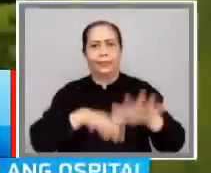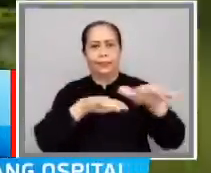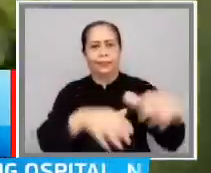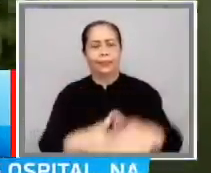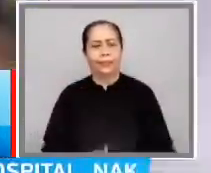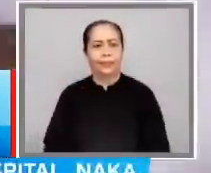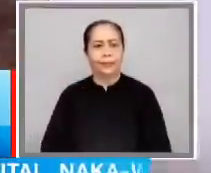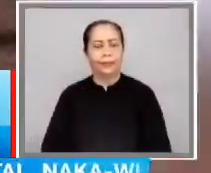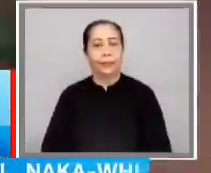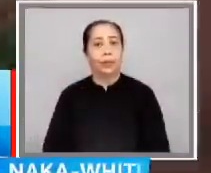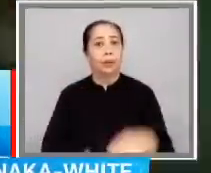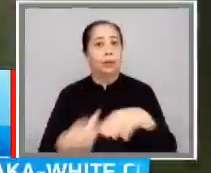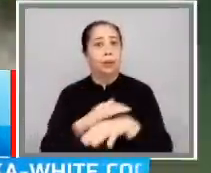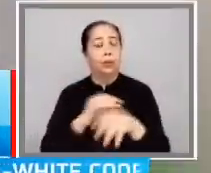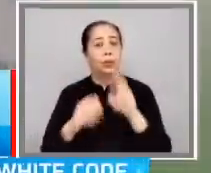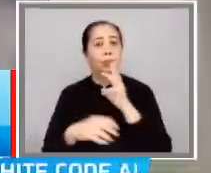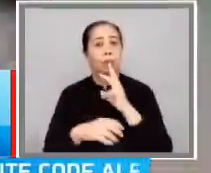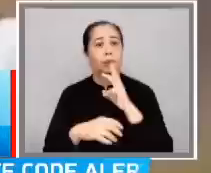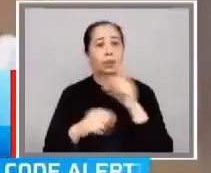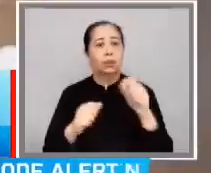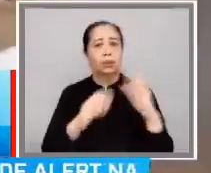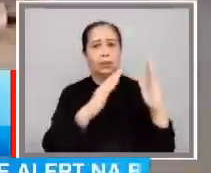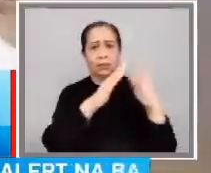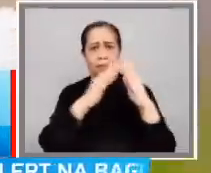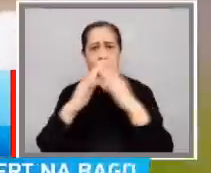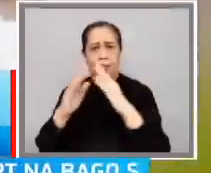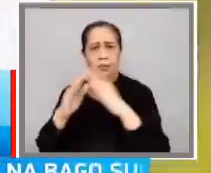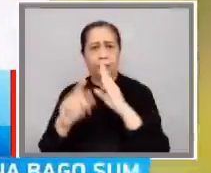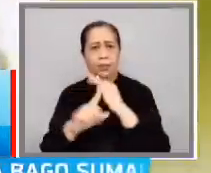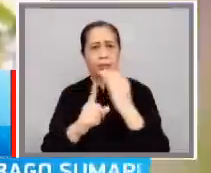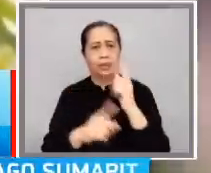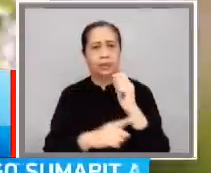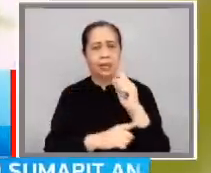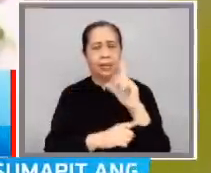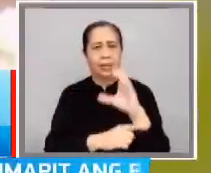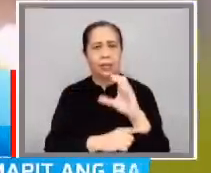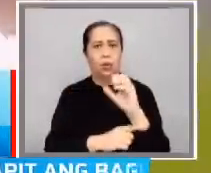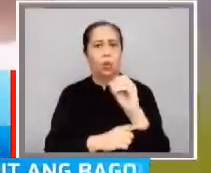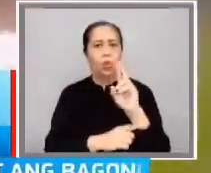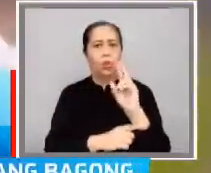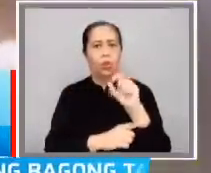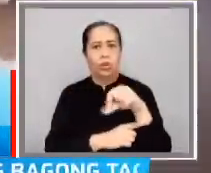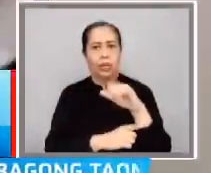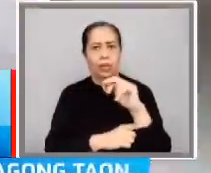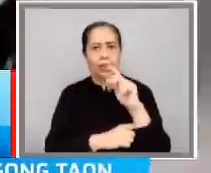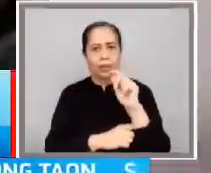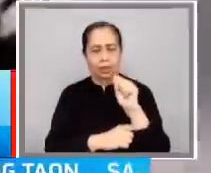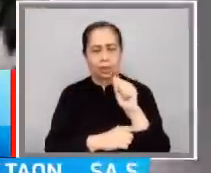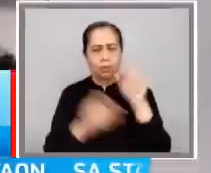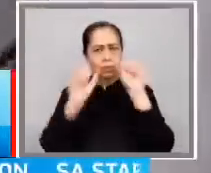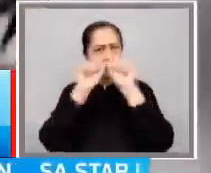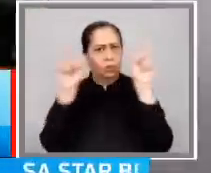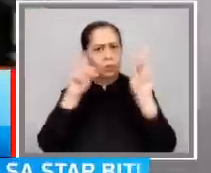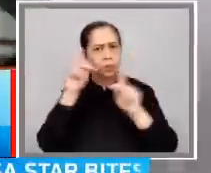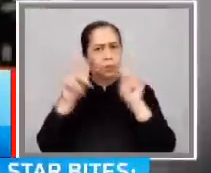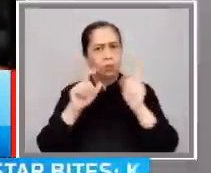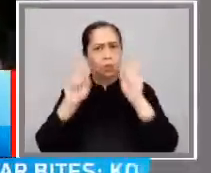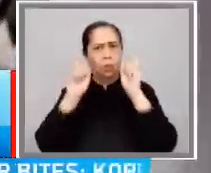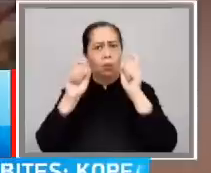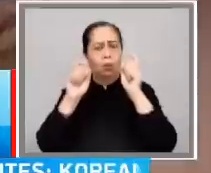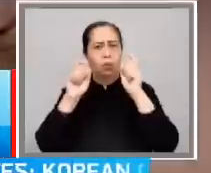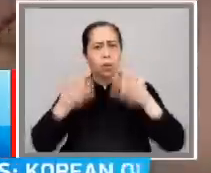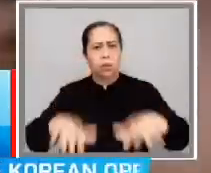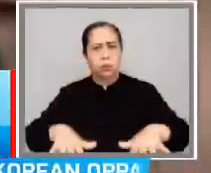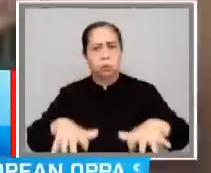Pumasok na rin ang tubig baha sa mga kabahayan ng Barangay Talik, Oroqueta City. Nagulat ang mga residente sa bilis ng pag-akyat ng